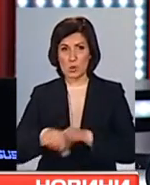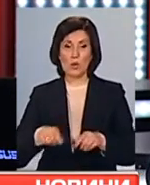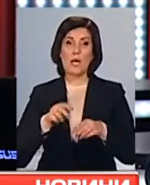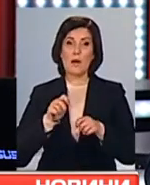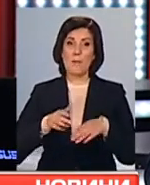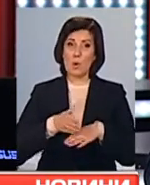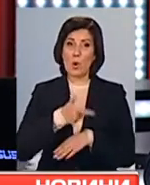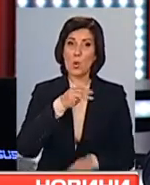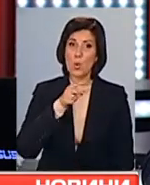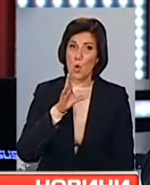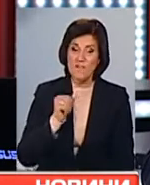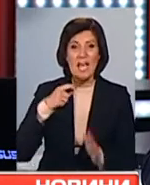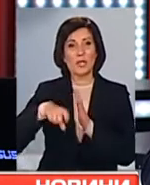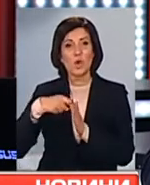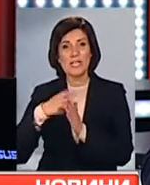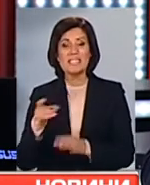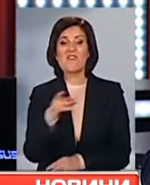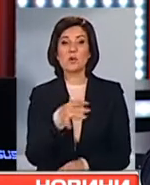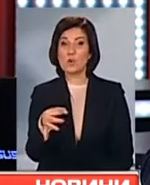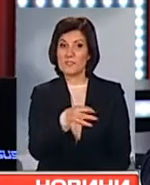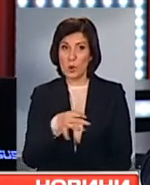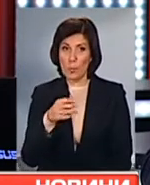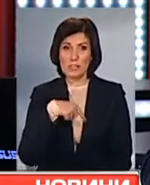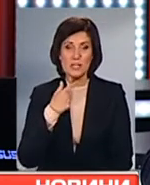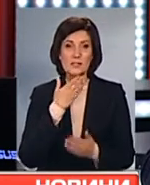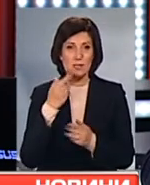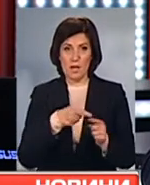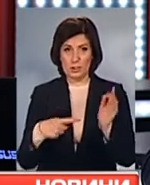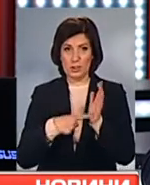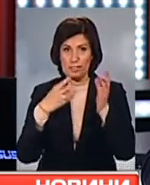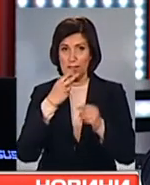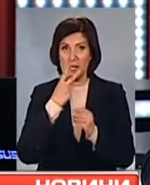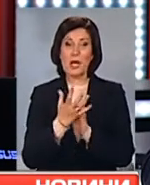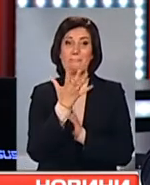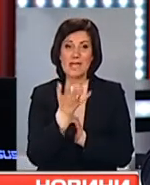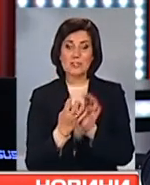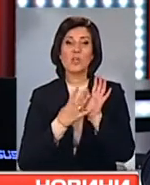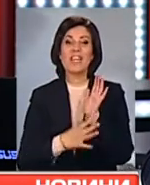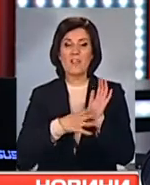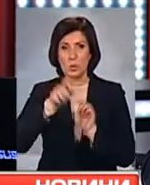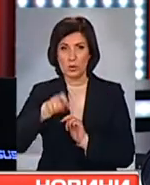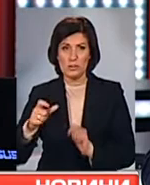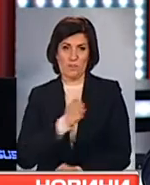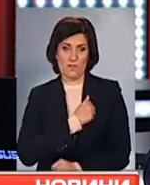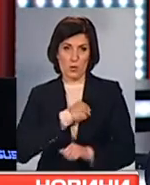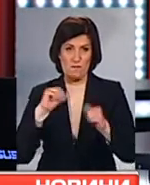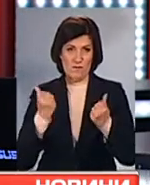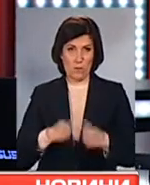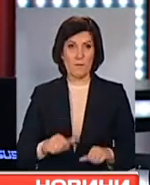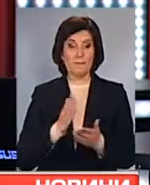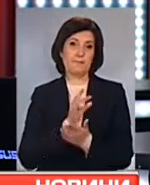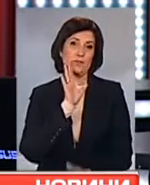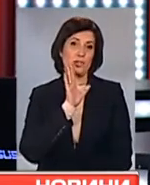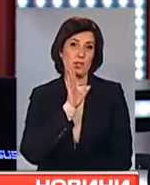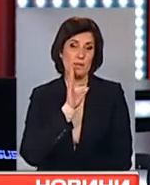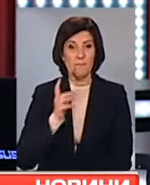пунктах пропуску Гукове та Донецьку Ростовській області, кажуть, що за останні 6 днів бачили 590 осіб у військовій формі, серед яких і